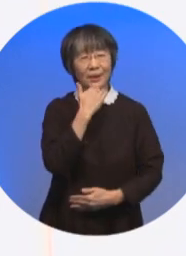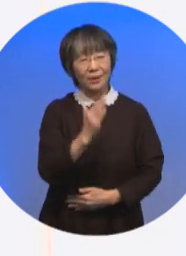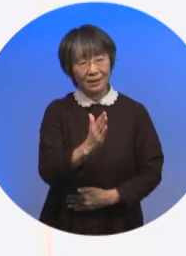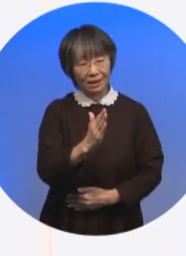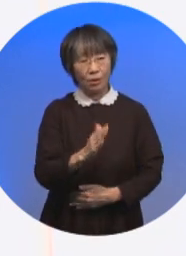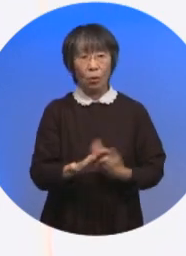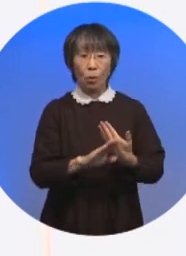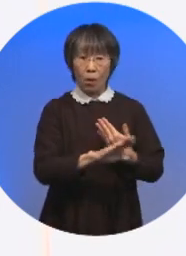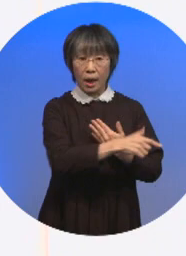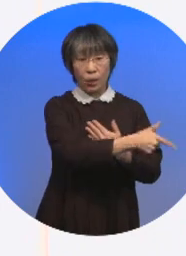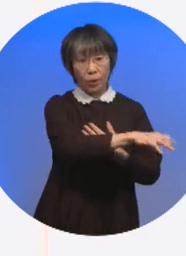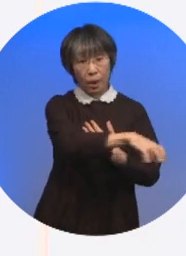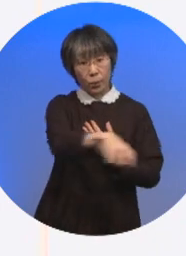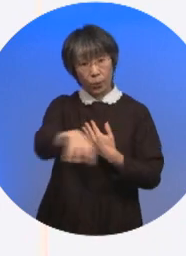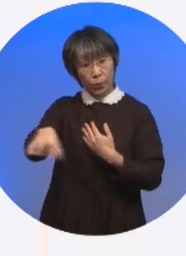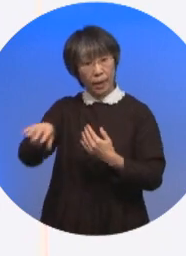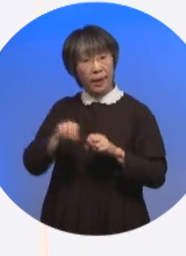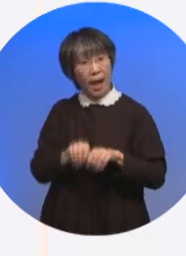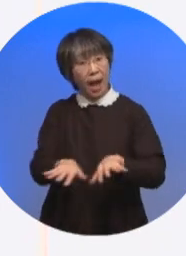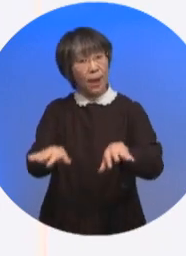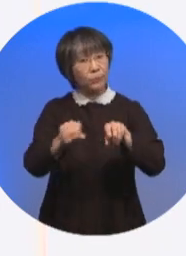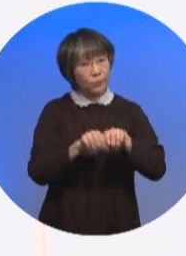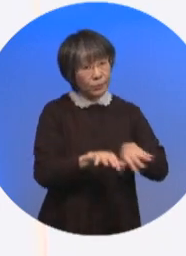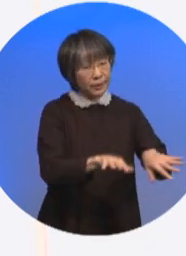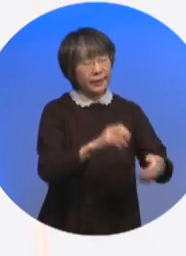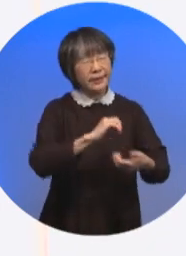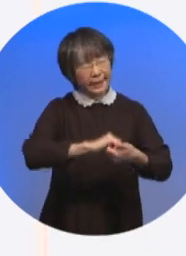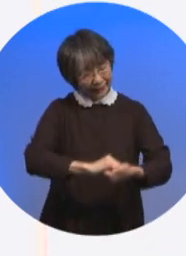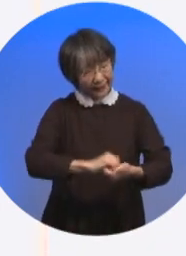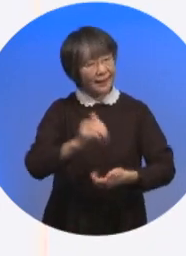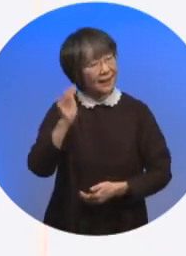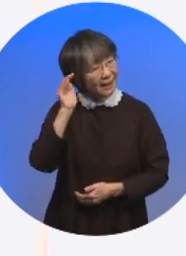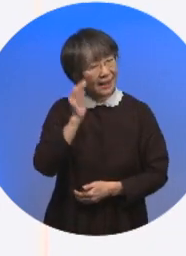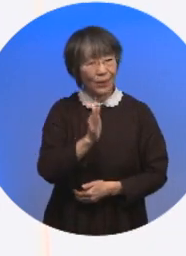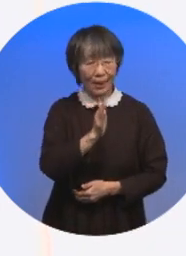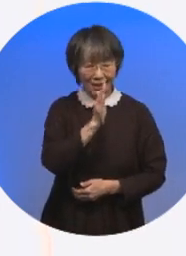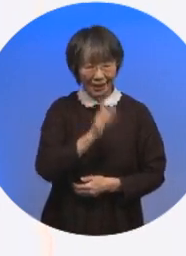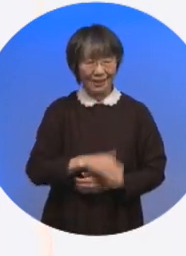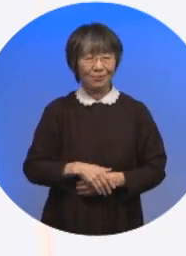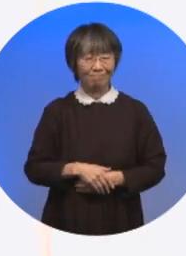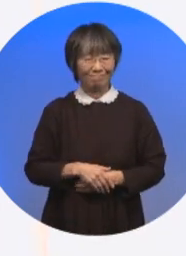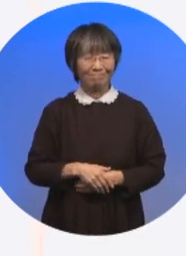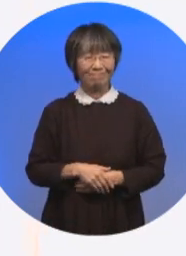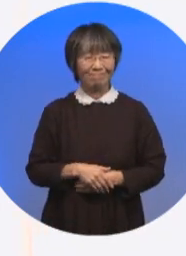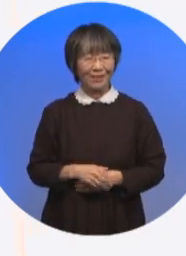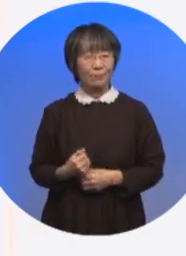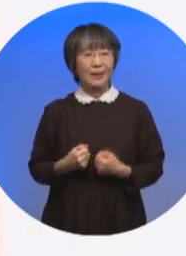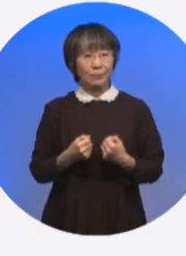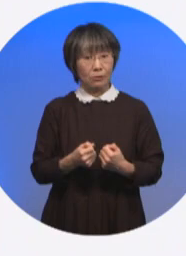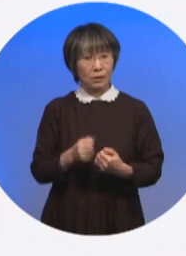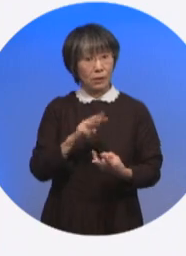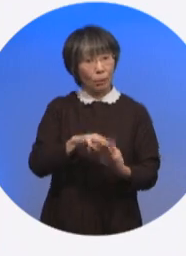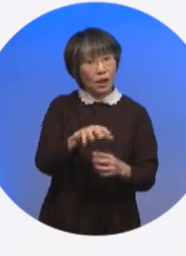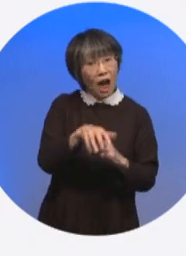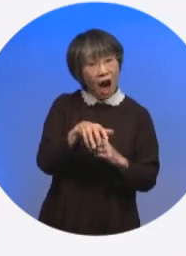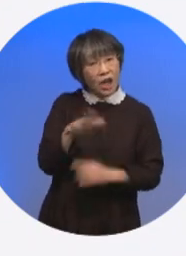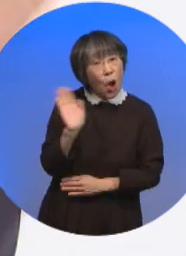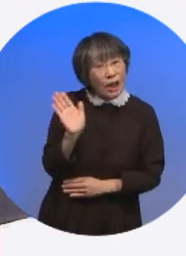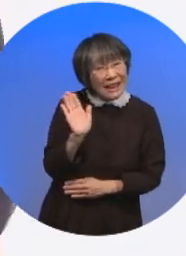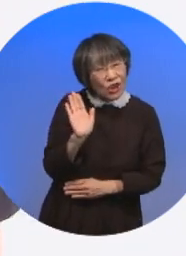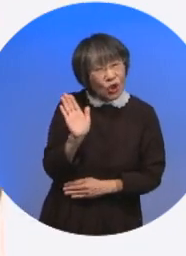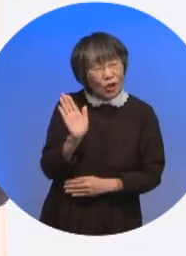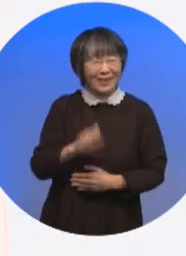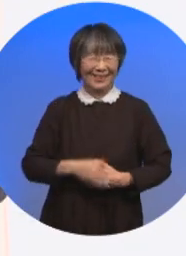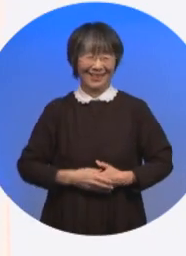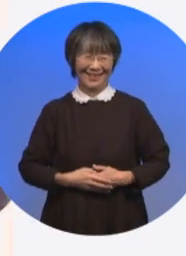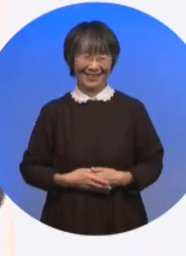田市のいろいろなところで流れると思いますので、ぜひ聴いてください。吹田の方にも寄せていただきます。田村さん、よろし